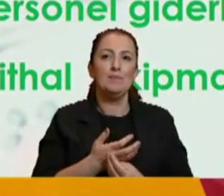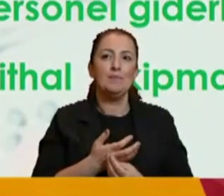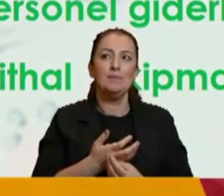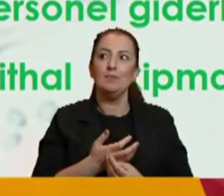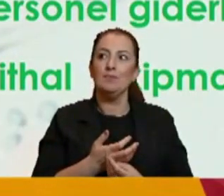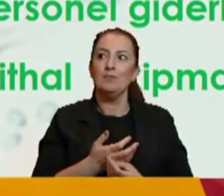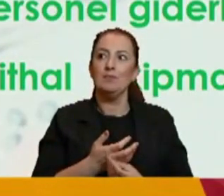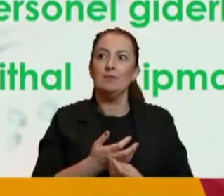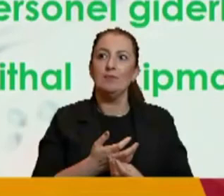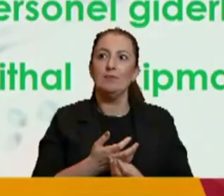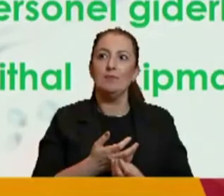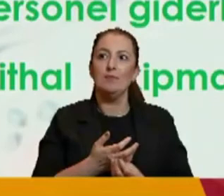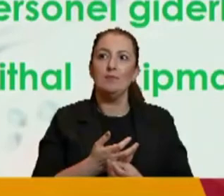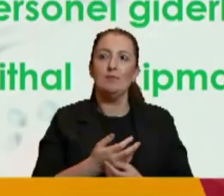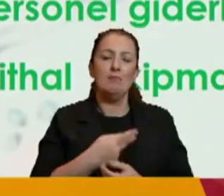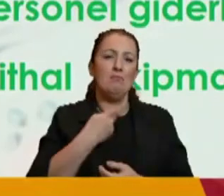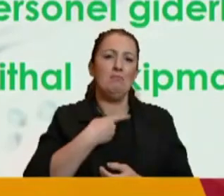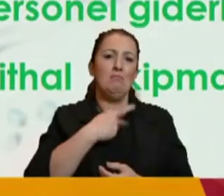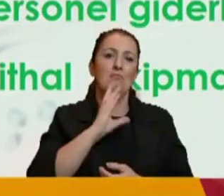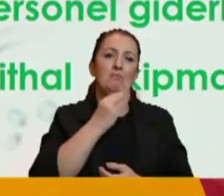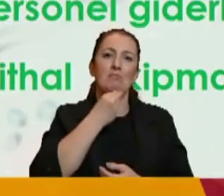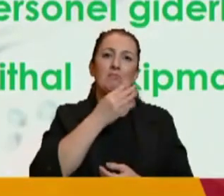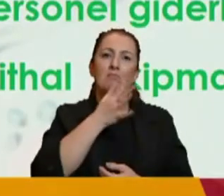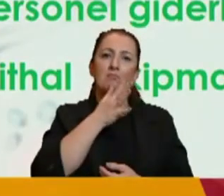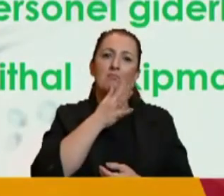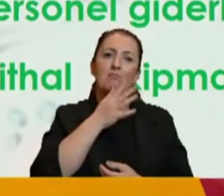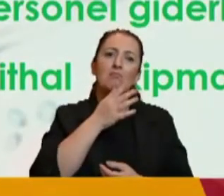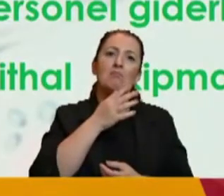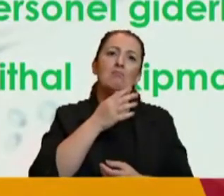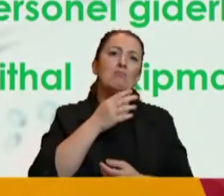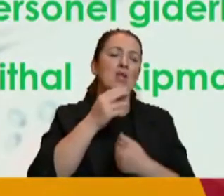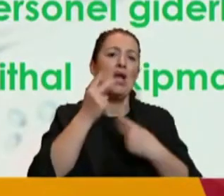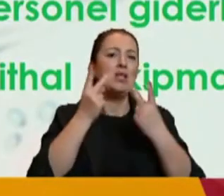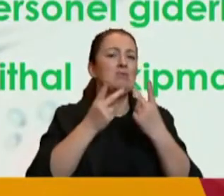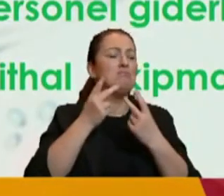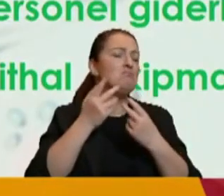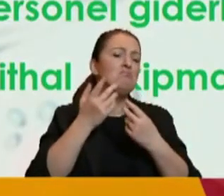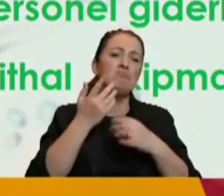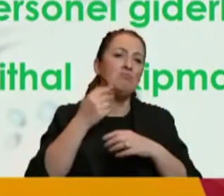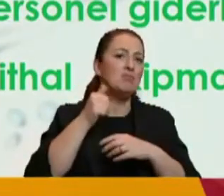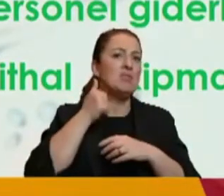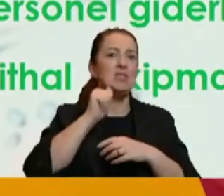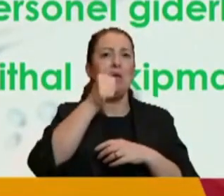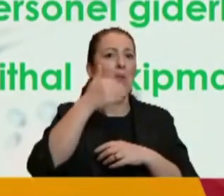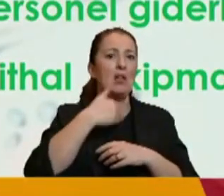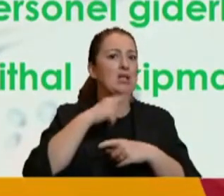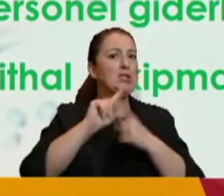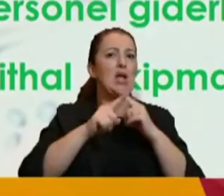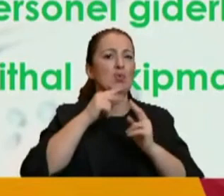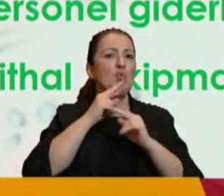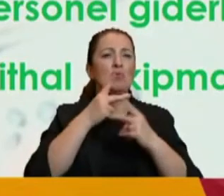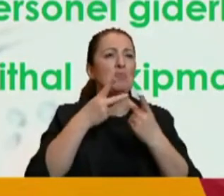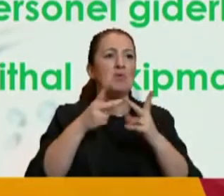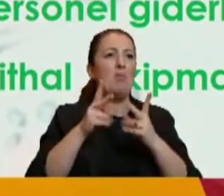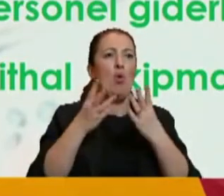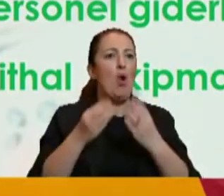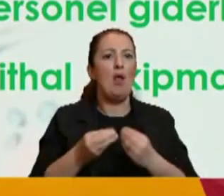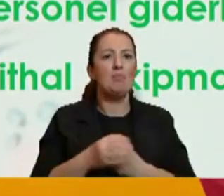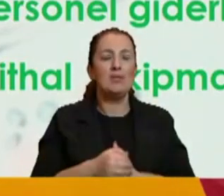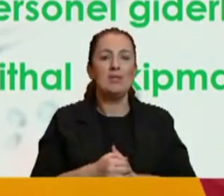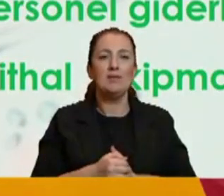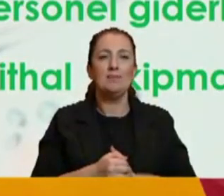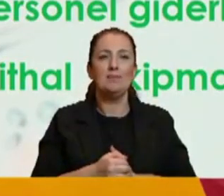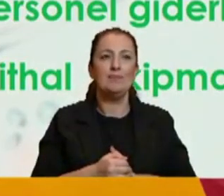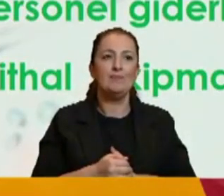ya o benim bileceğin bir şey Belki zamanı gelir onu da yaparız yani belli olmasın İstanbul'un